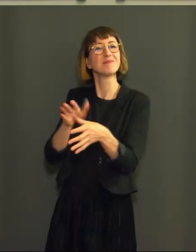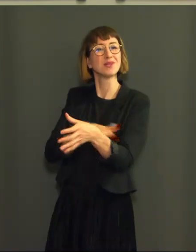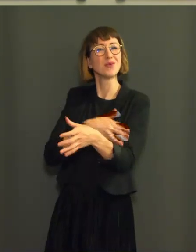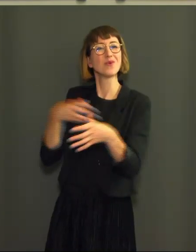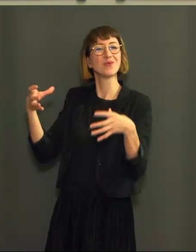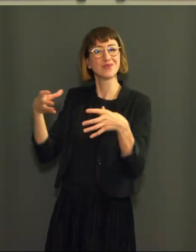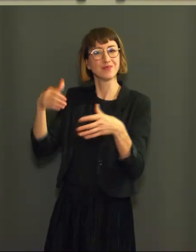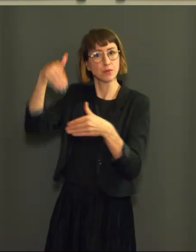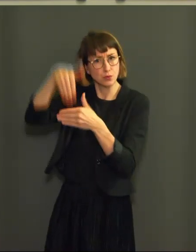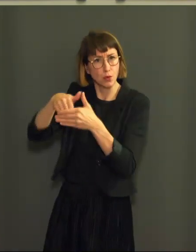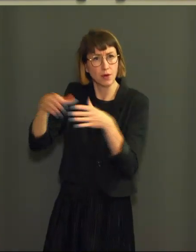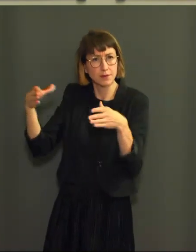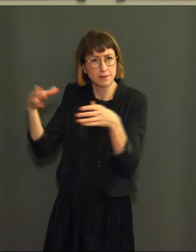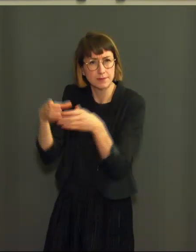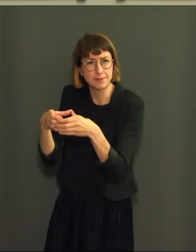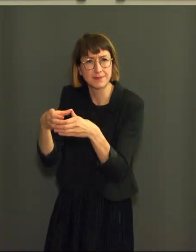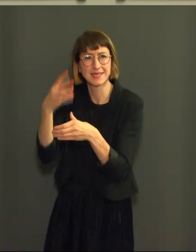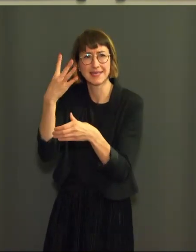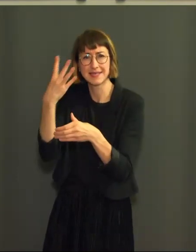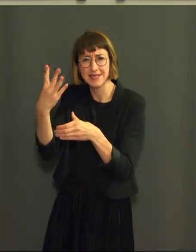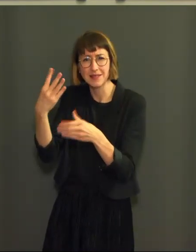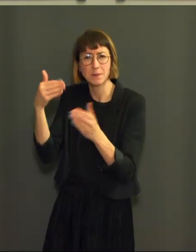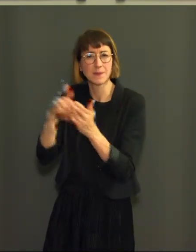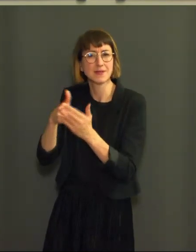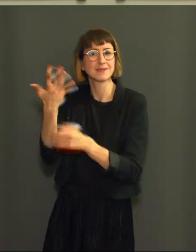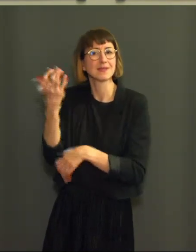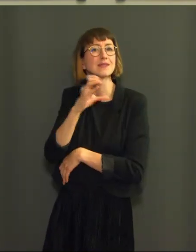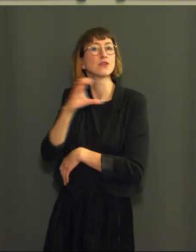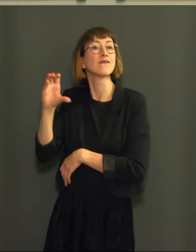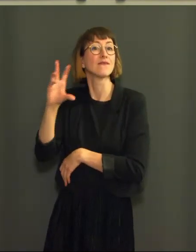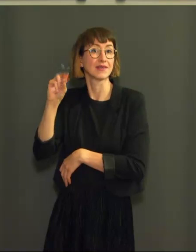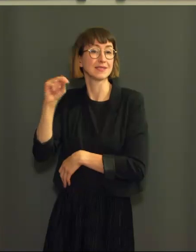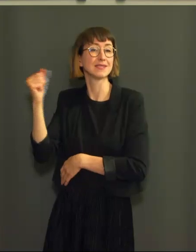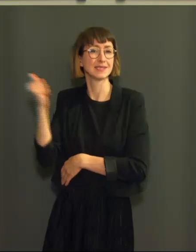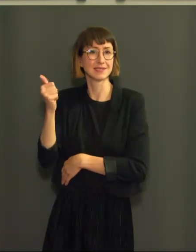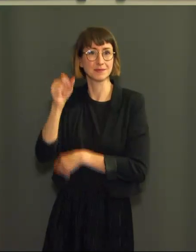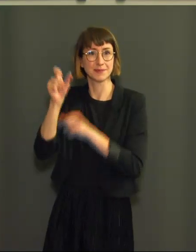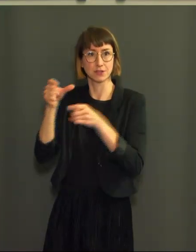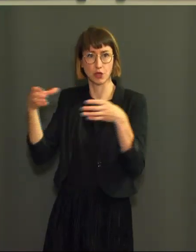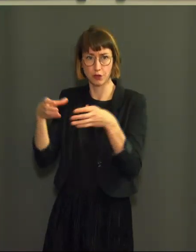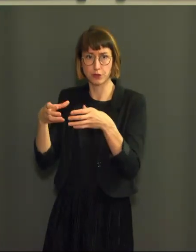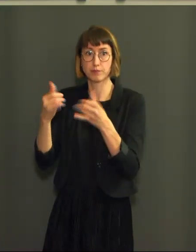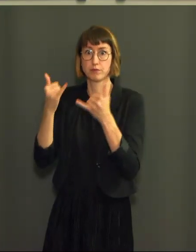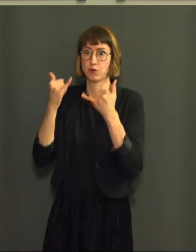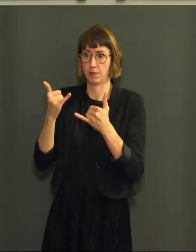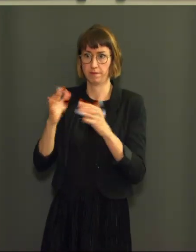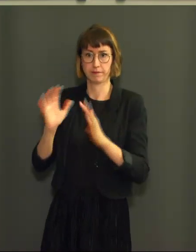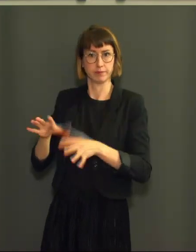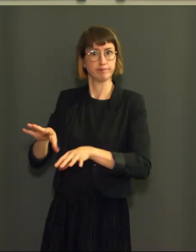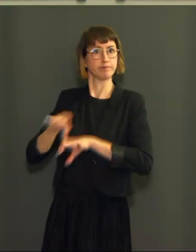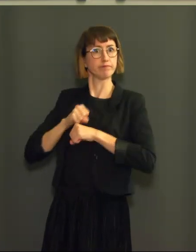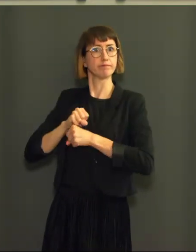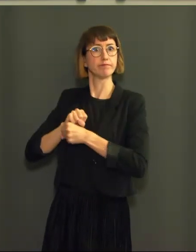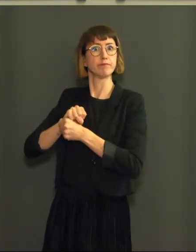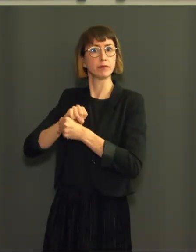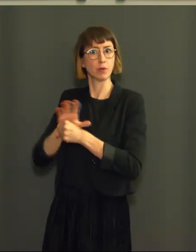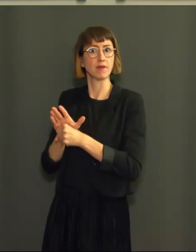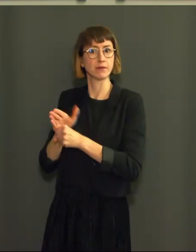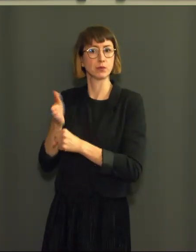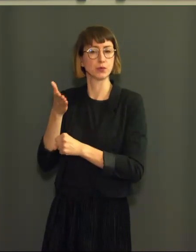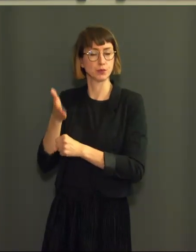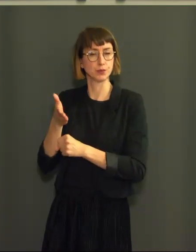a eu 4 526 cas d'infection post-vaccination. Ceci correspond